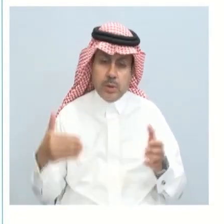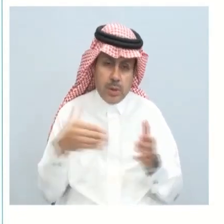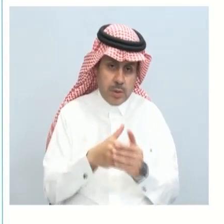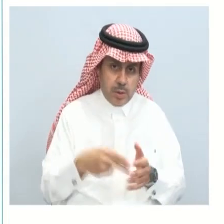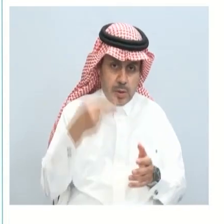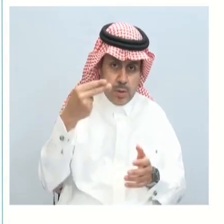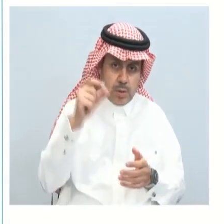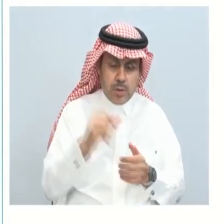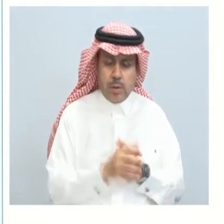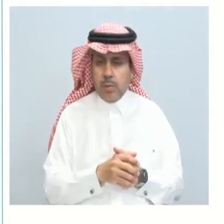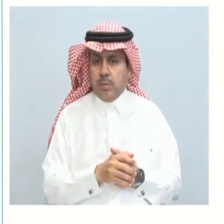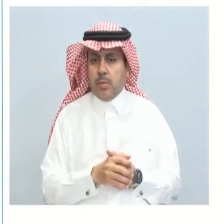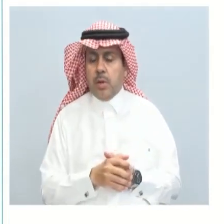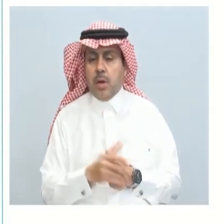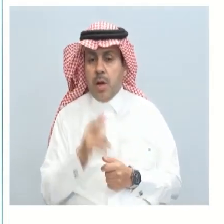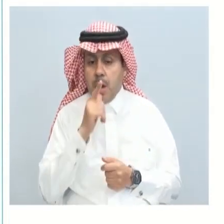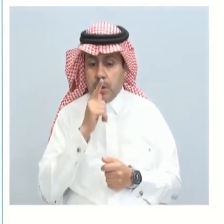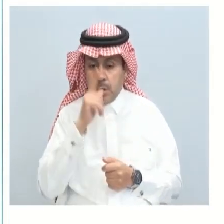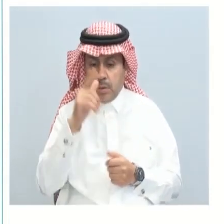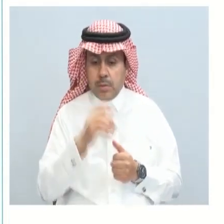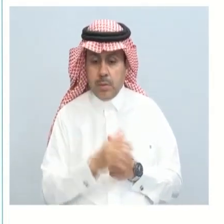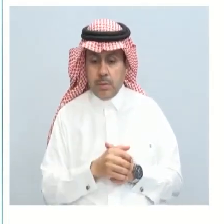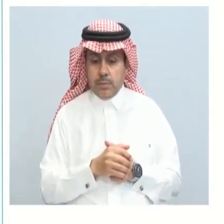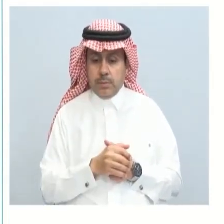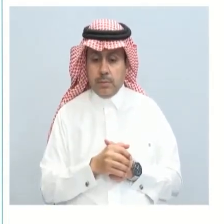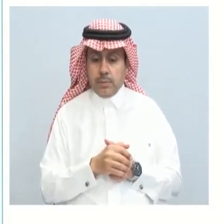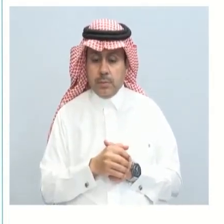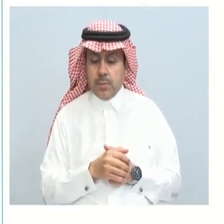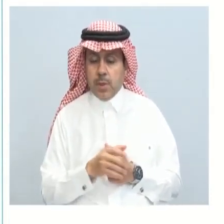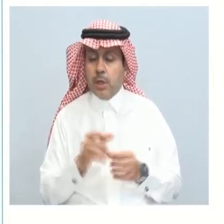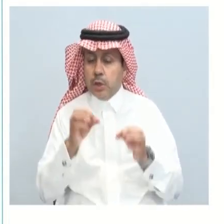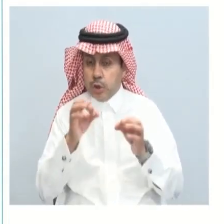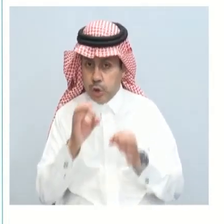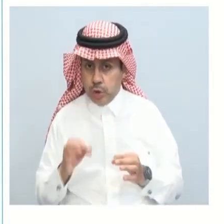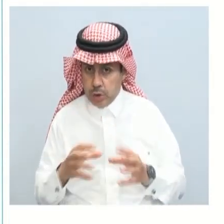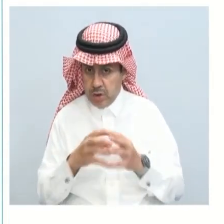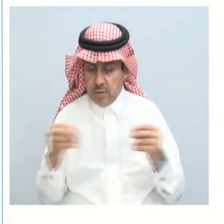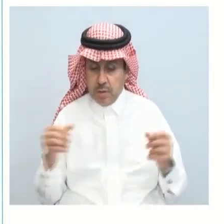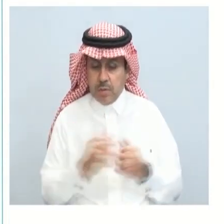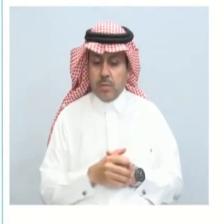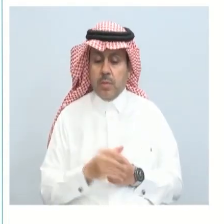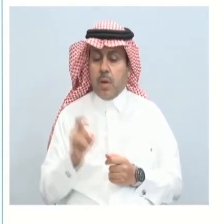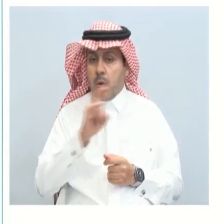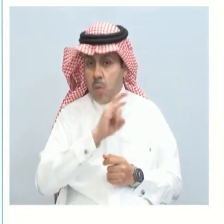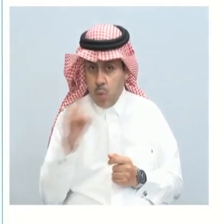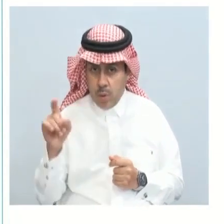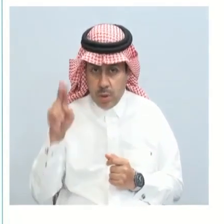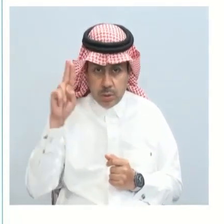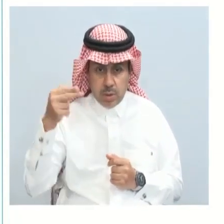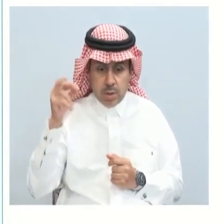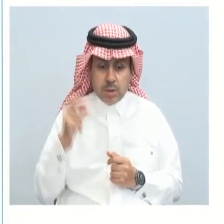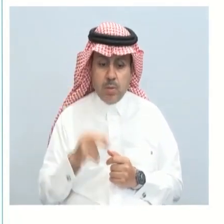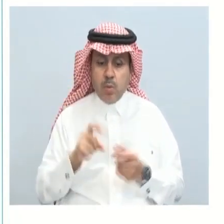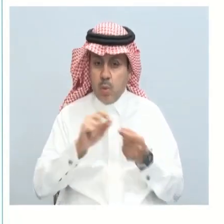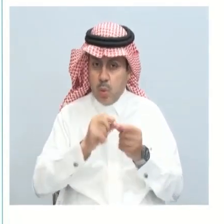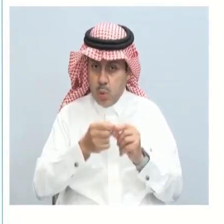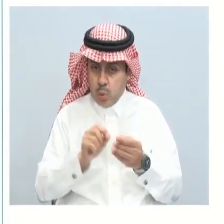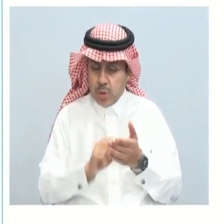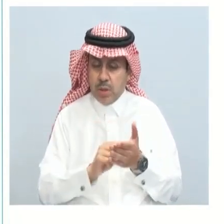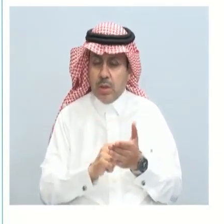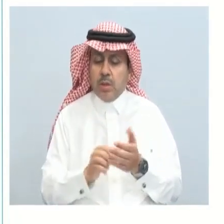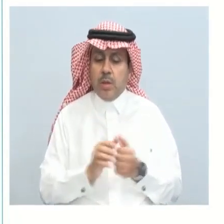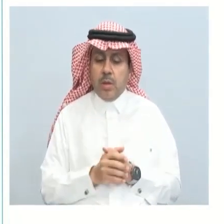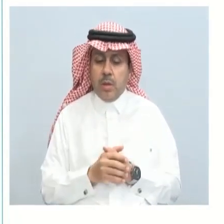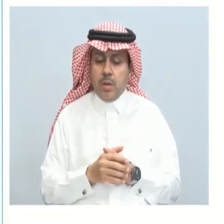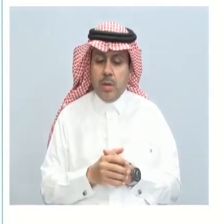عدتها لماذا لقوله تعالى ولا تعزموا عقده النكاح حتى يبلغ الكتاب اجله